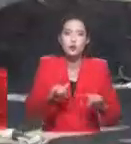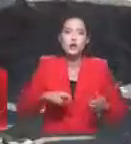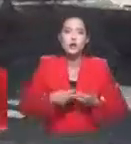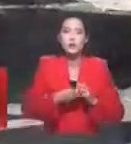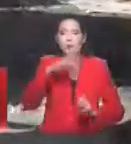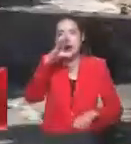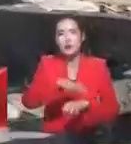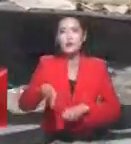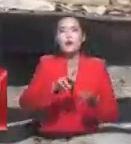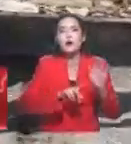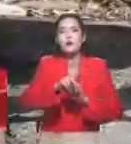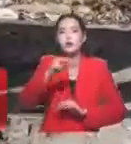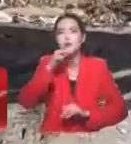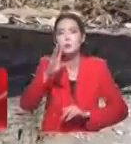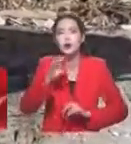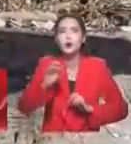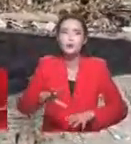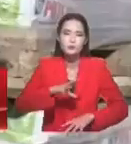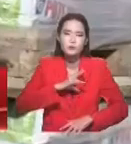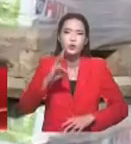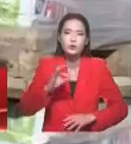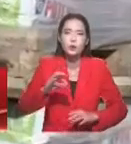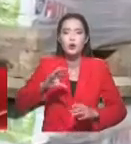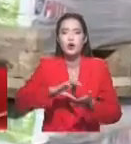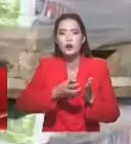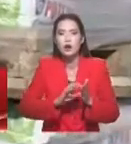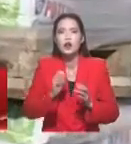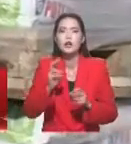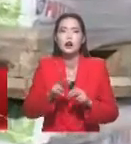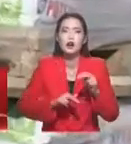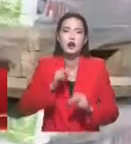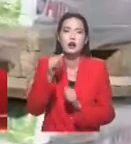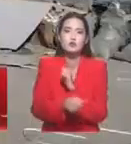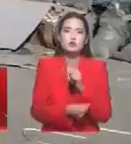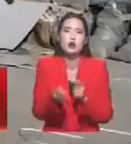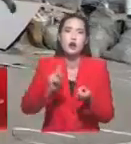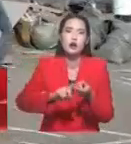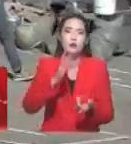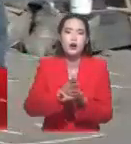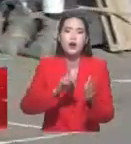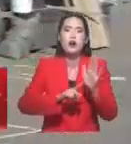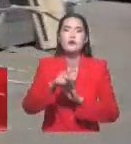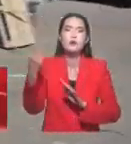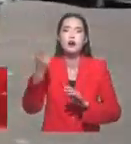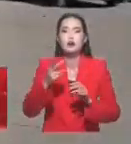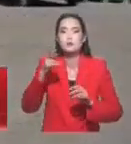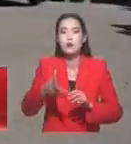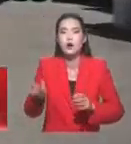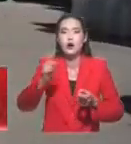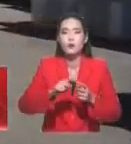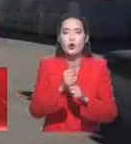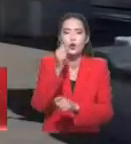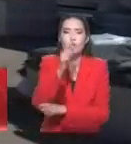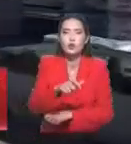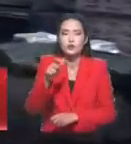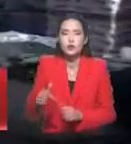Бастапқыда мән бермеуіміз мүмкін, бірақ кірпішіңнің қалай қаланатына құрылысшыға байланысты. Бізде баспана салатындардың көбі жұмысшыларды